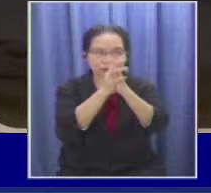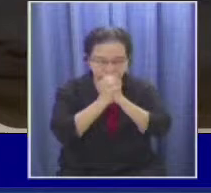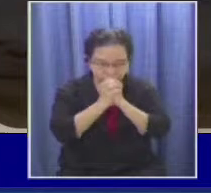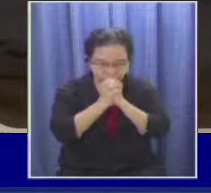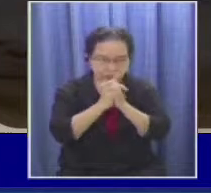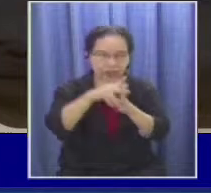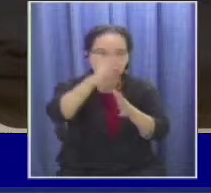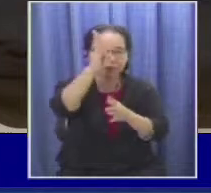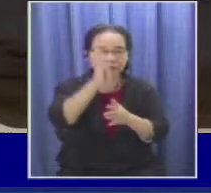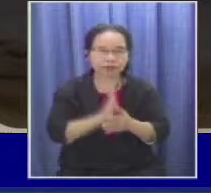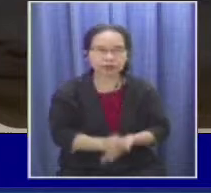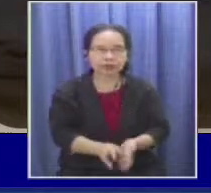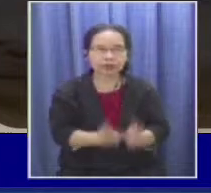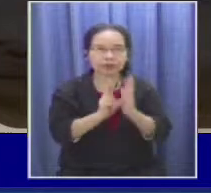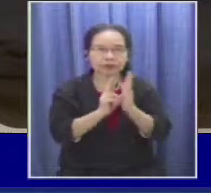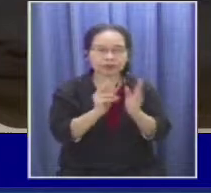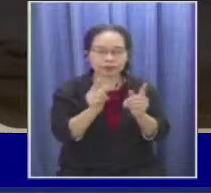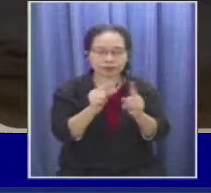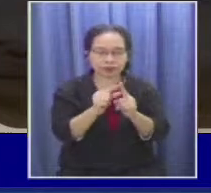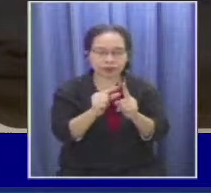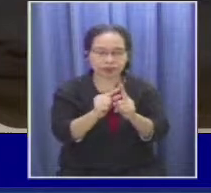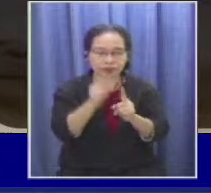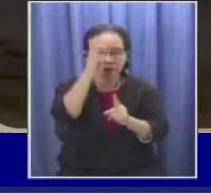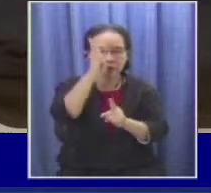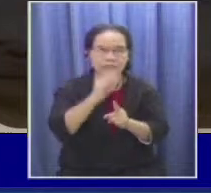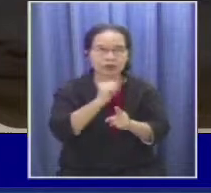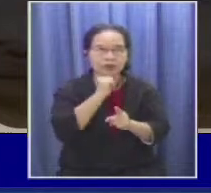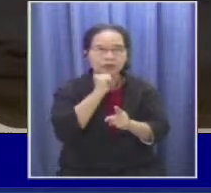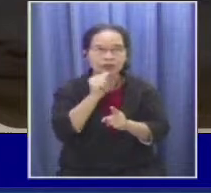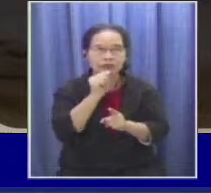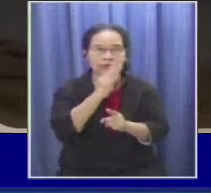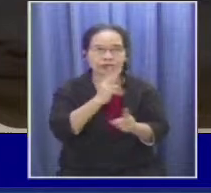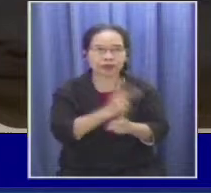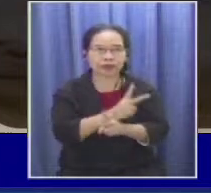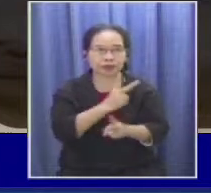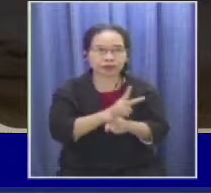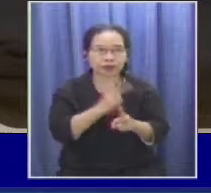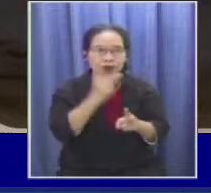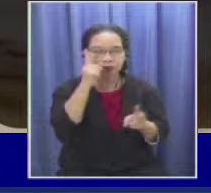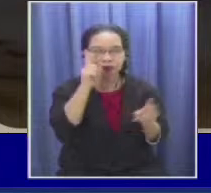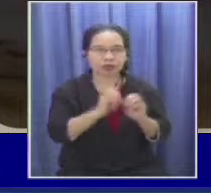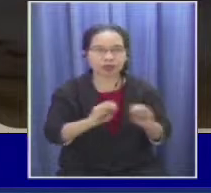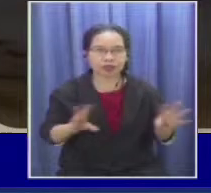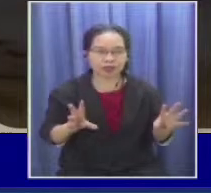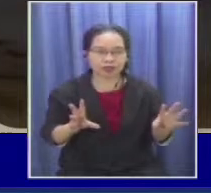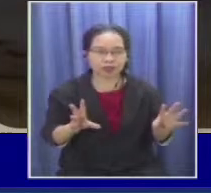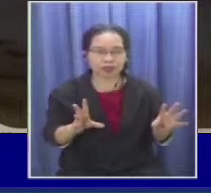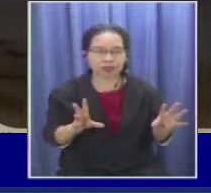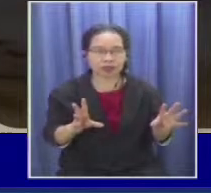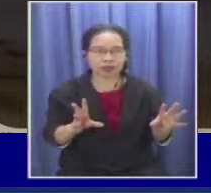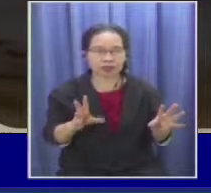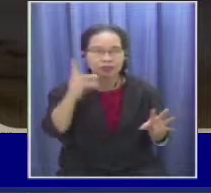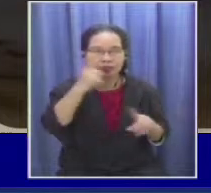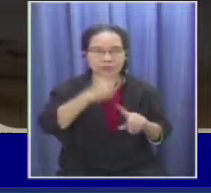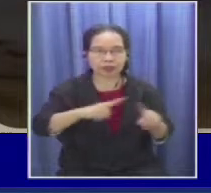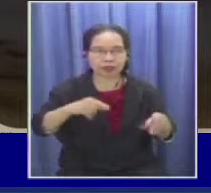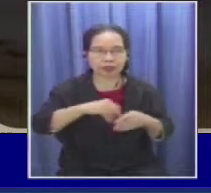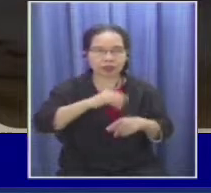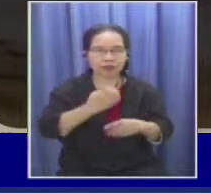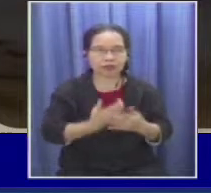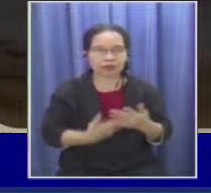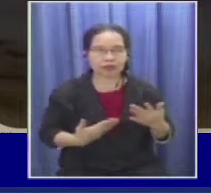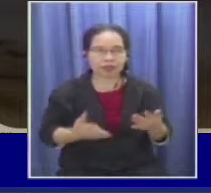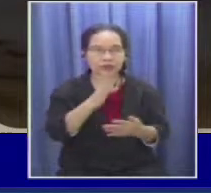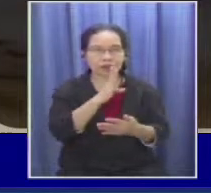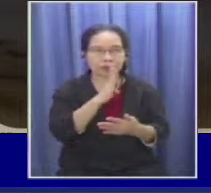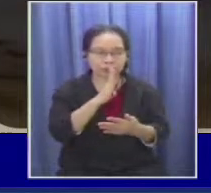enuru Nyankopɔn asumu mpaebɔ hoi eya de sere na wode to Nyankopɔn anim